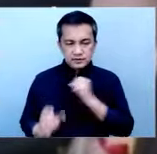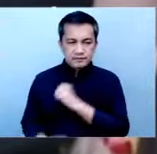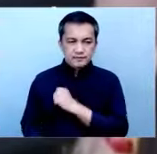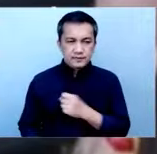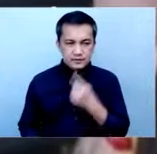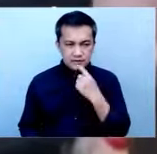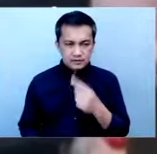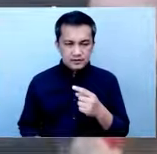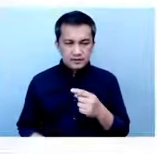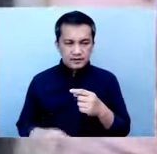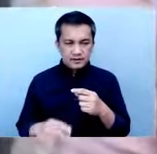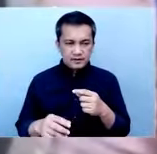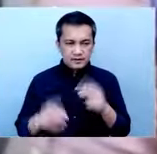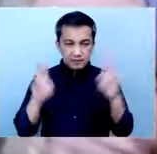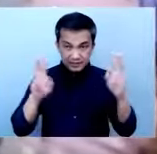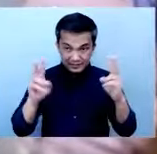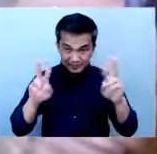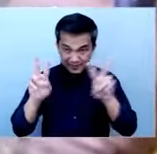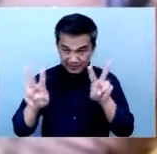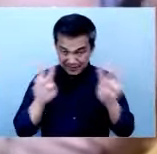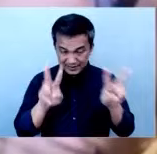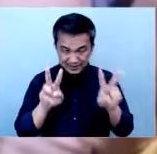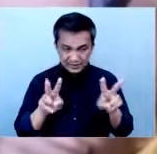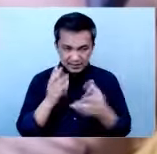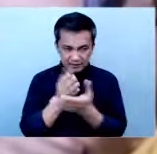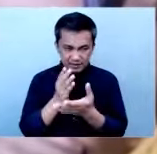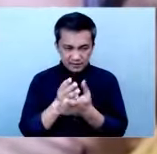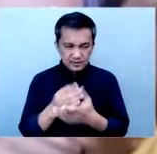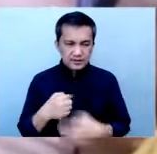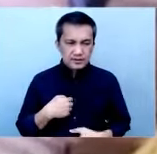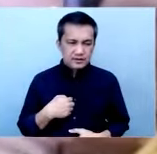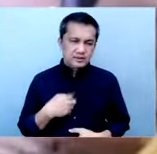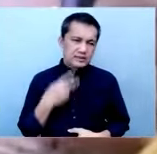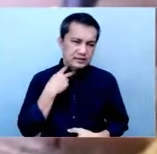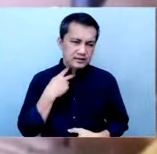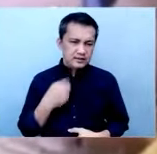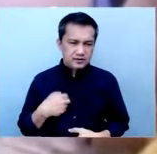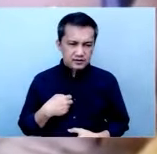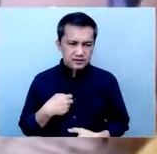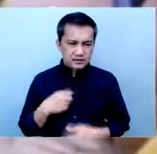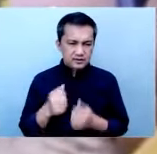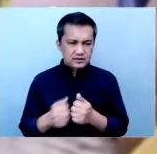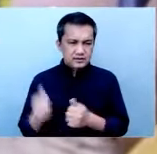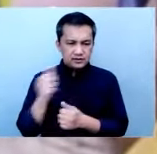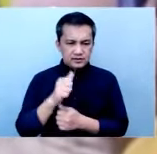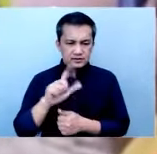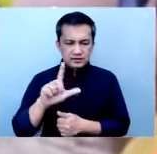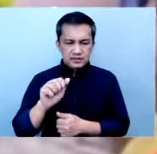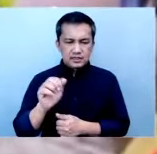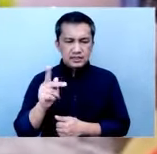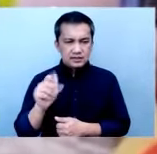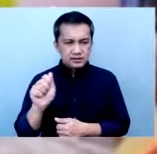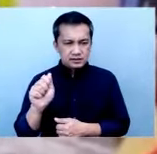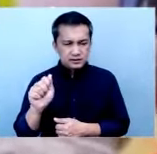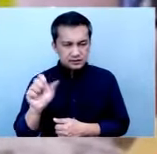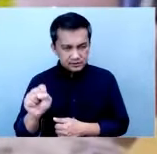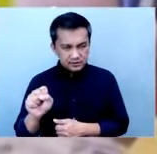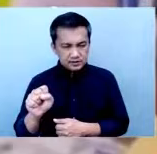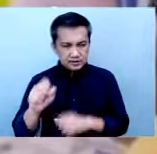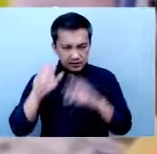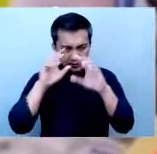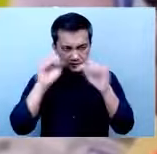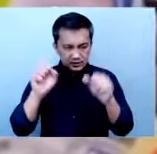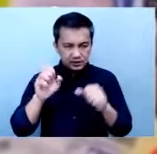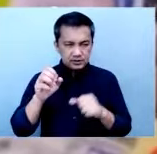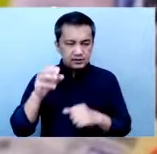ceasefire na, tama na. Siyempre, ako naiipit din ako dyan dahil ako yung chairman ng lakas. Siyempre, presidente namin si Martin